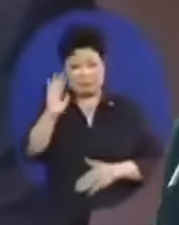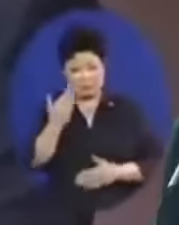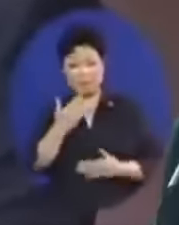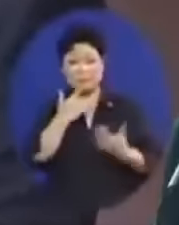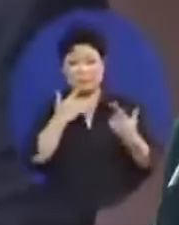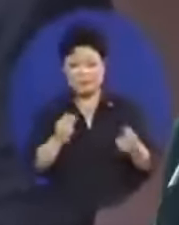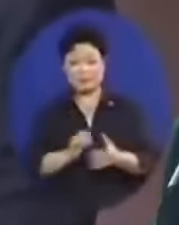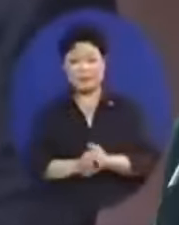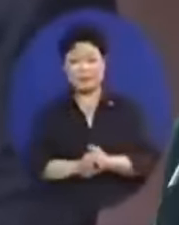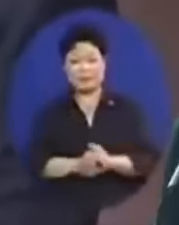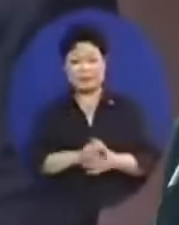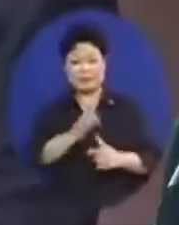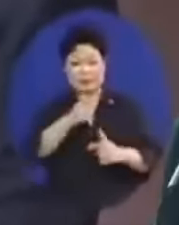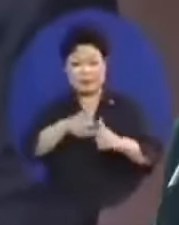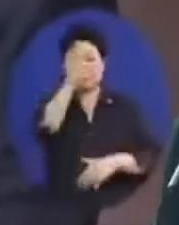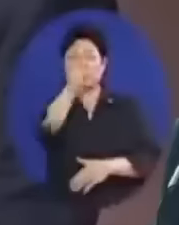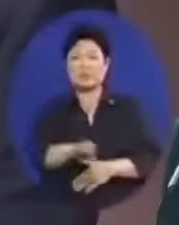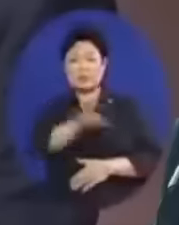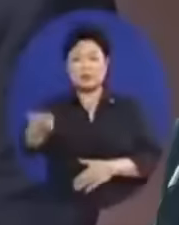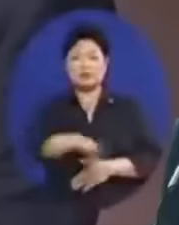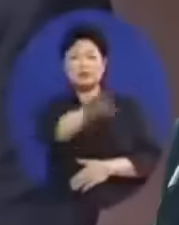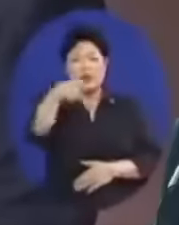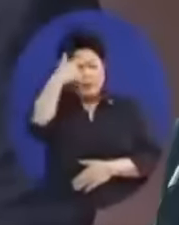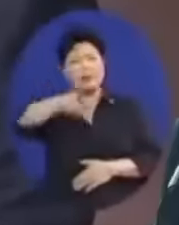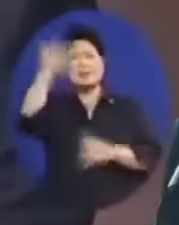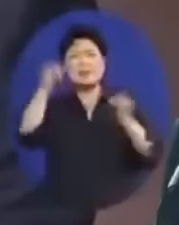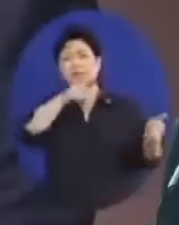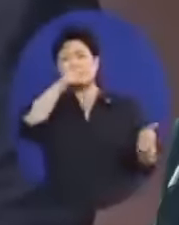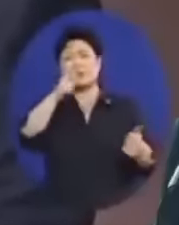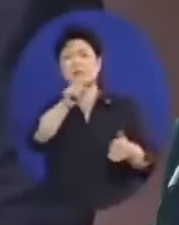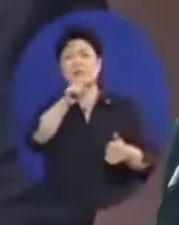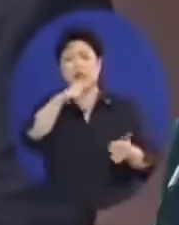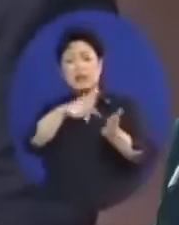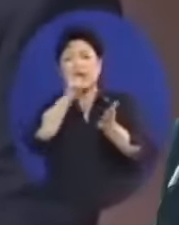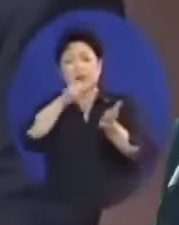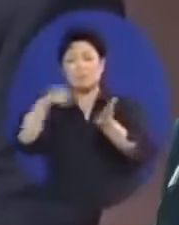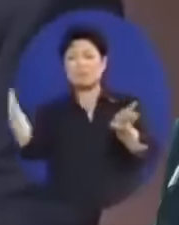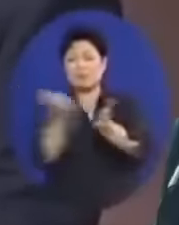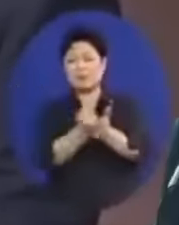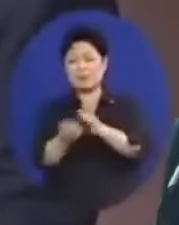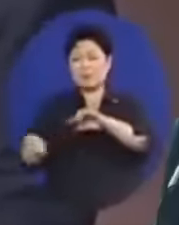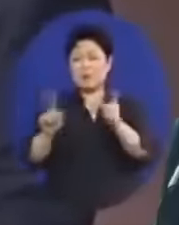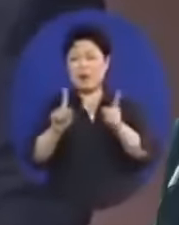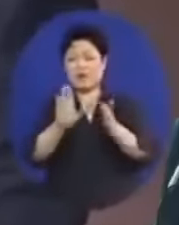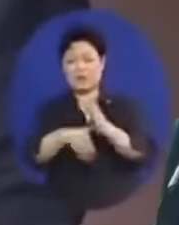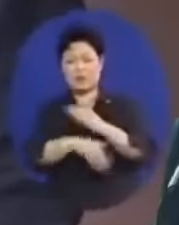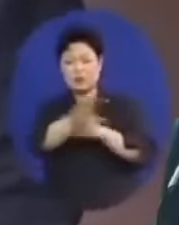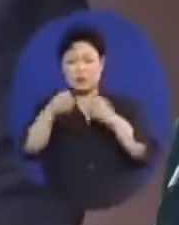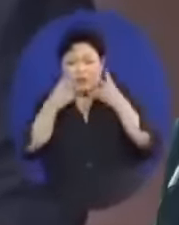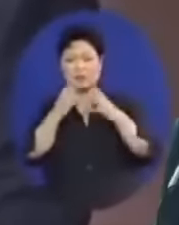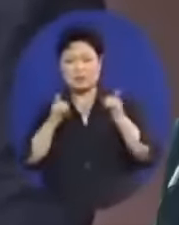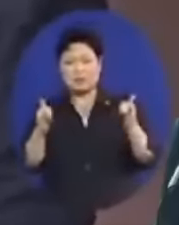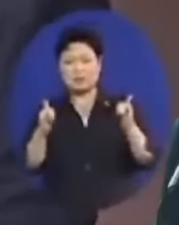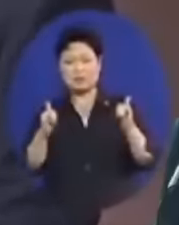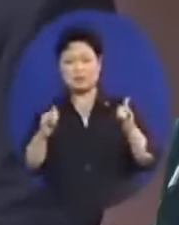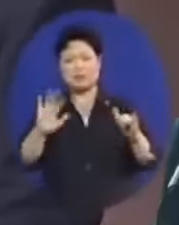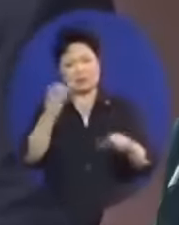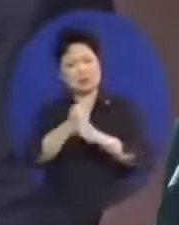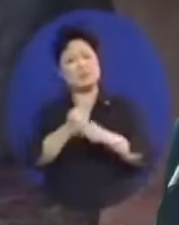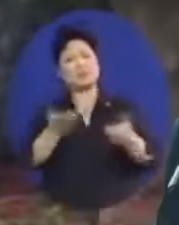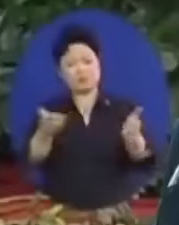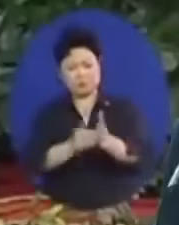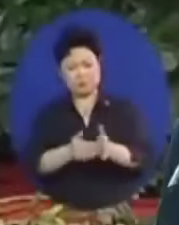되었었습니다. 예수님이 십자가에서 우리 옛사람을 못 박아버렸었습니다. 부활할 때 우리에게 새사람이 되게 만들어주신